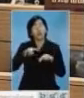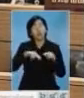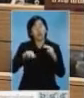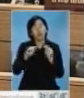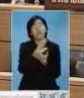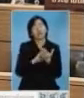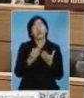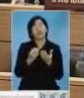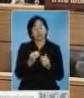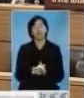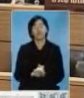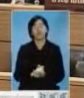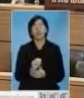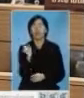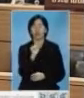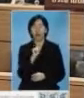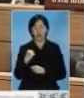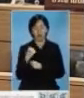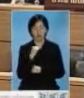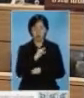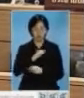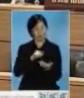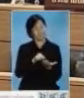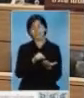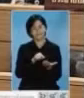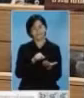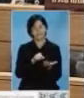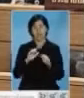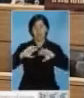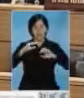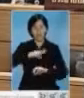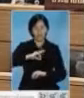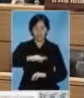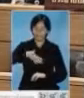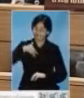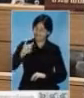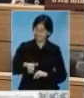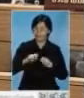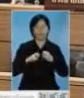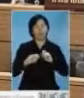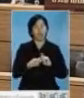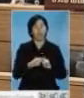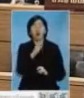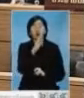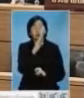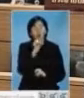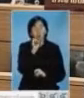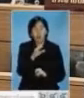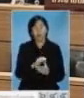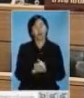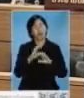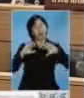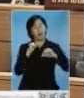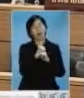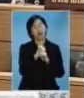านยังไม่มากแต่ว่าได้ชี้หลายเรื่องลงไปบางครั้งรัฐบาลเองก็ไม่ค่อยพอใจชี้แต่ละเรื่องนี่ครับเป็นเรื่องที่รัฐบาลได้กระ